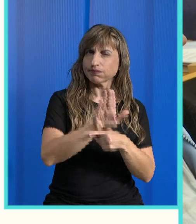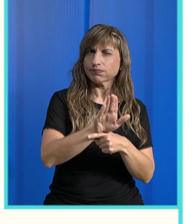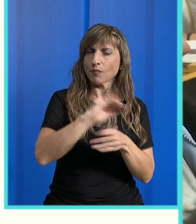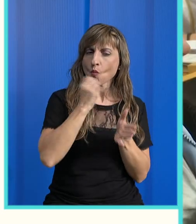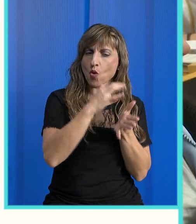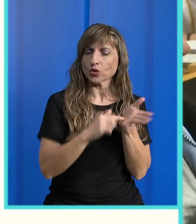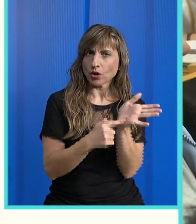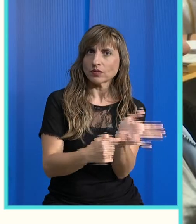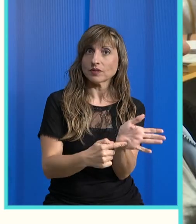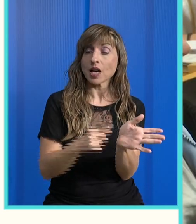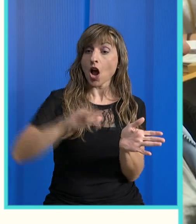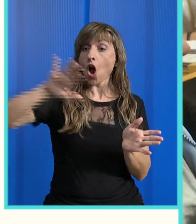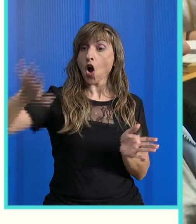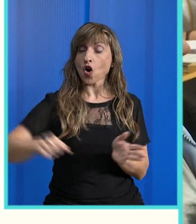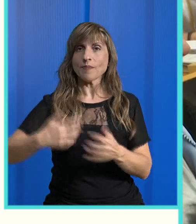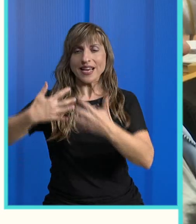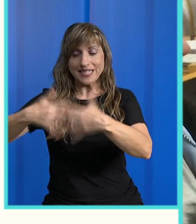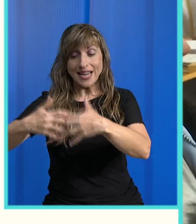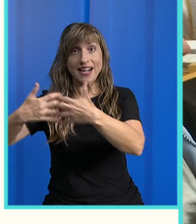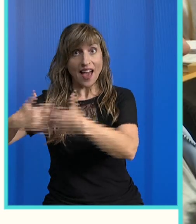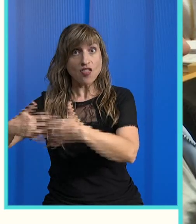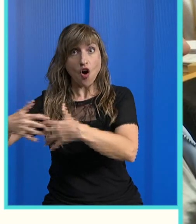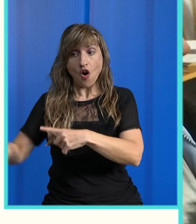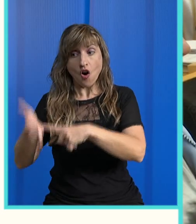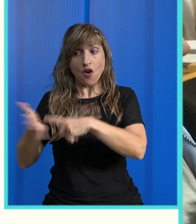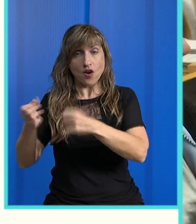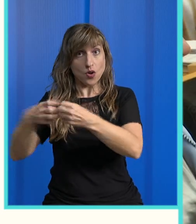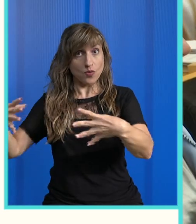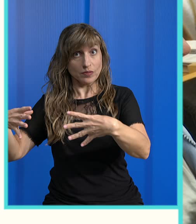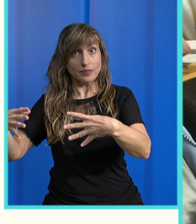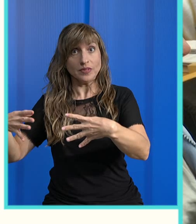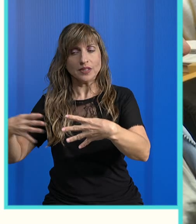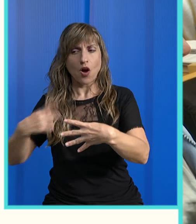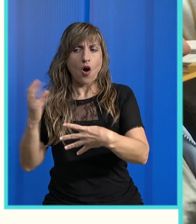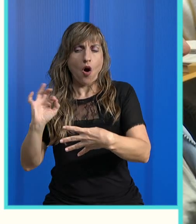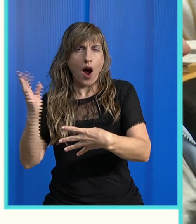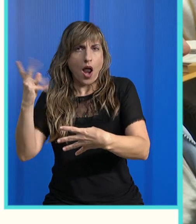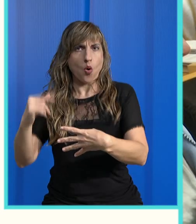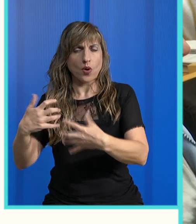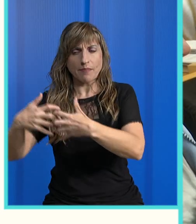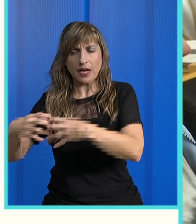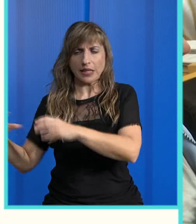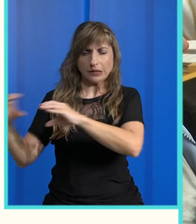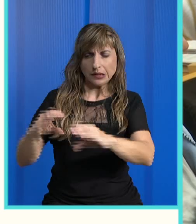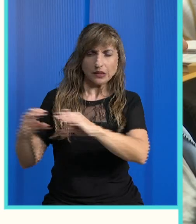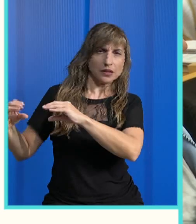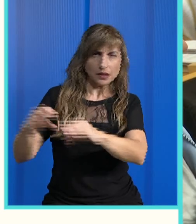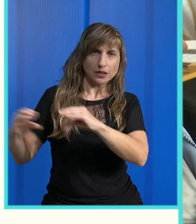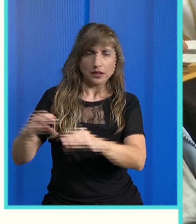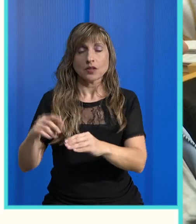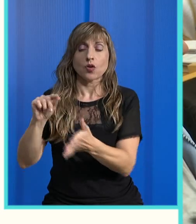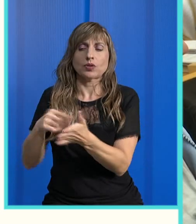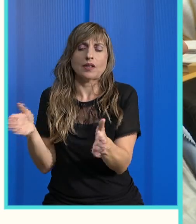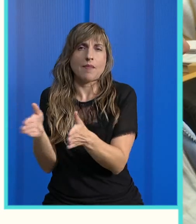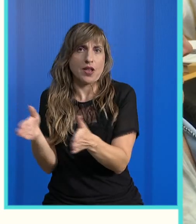moció és una compra d'un generador o diversos fins i tot generadors per part de l'Ajuntament que sabem que seria una compra d'un contracte menor